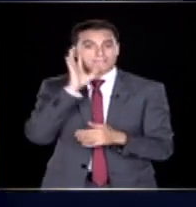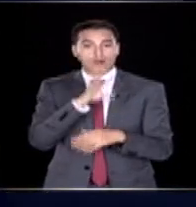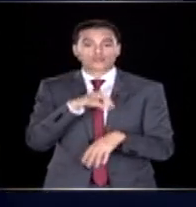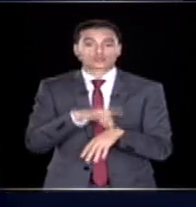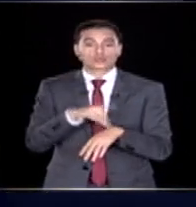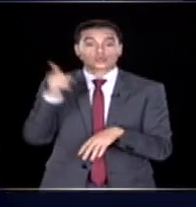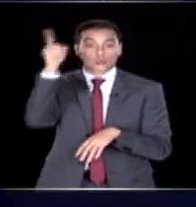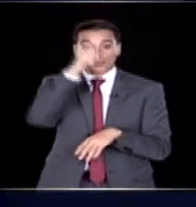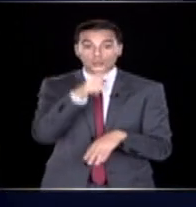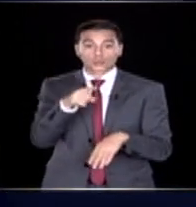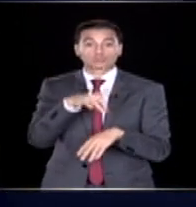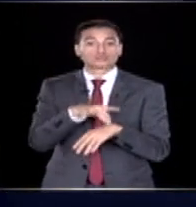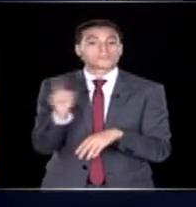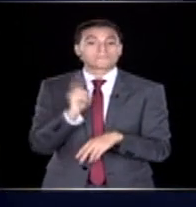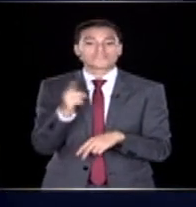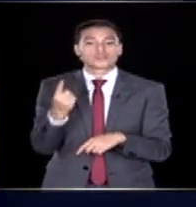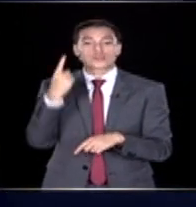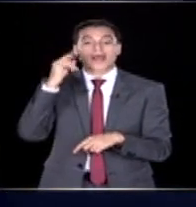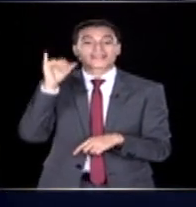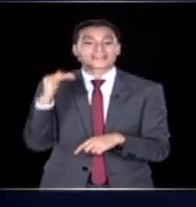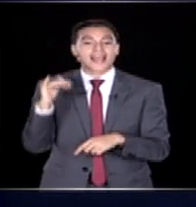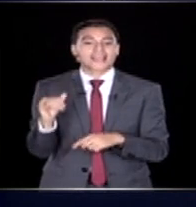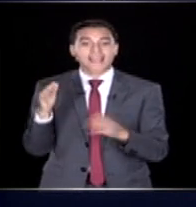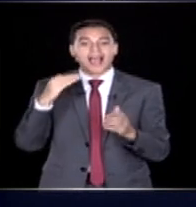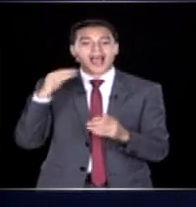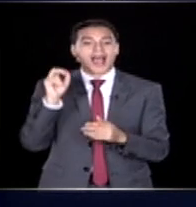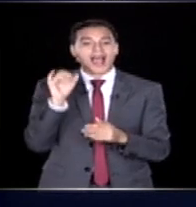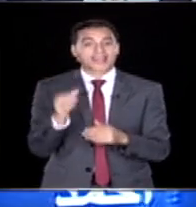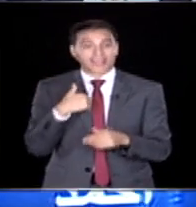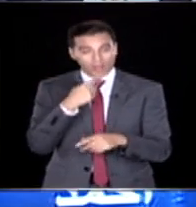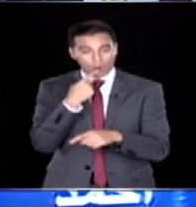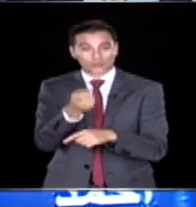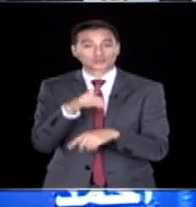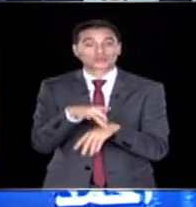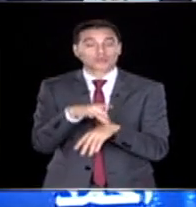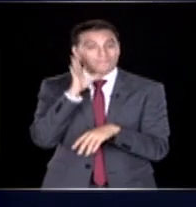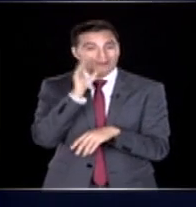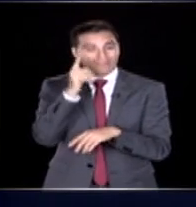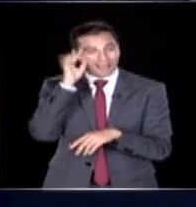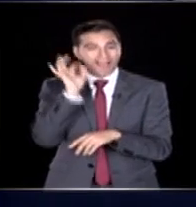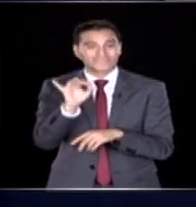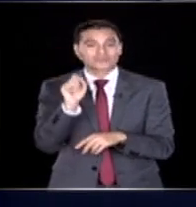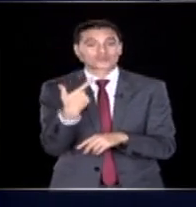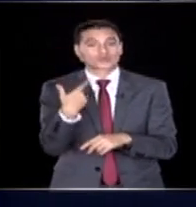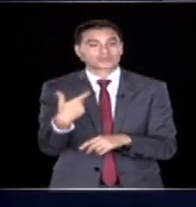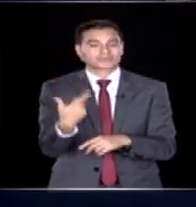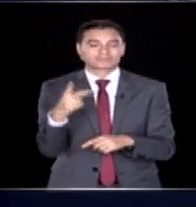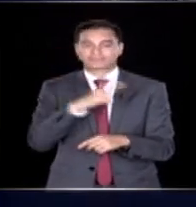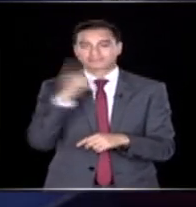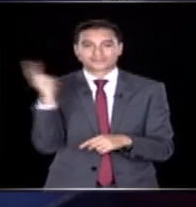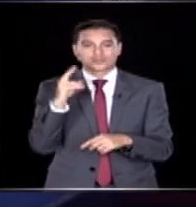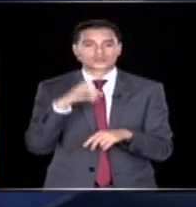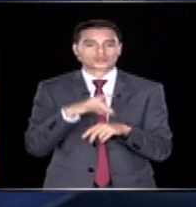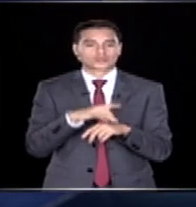توفيق الحكيم دكتور، ولا إحسان عبد القدوس دكتور، ولا يوسف السباعي دكتور. مش ممكن، خطف منكم العشر